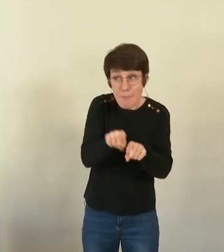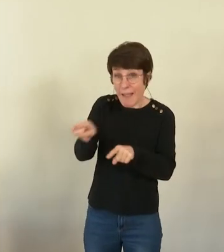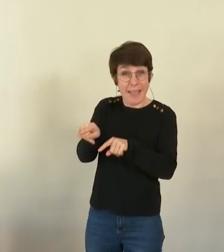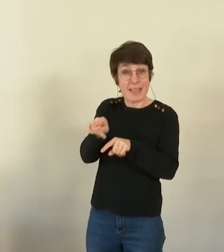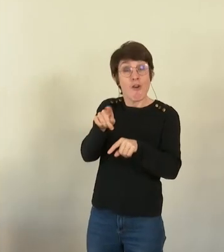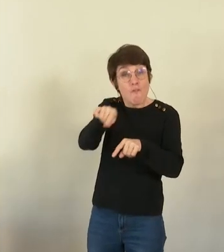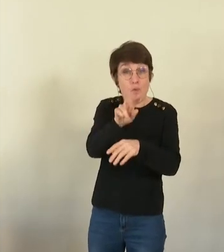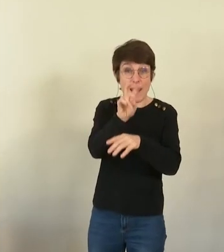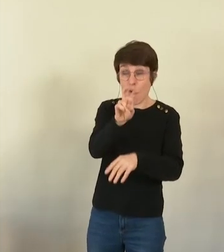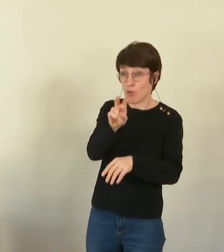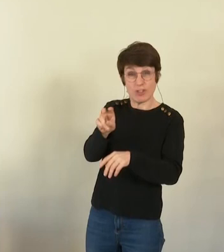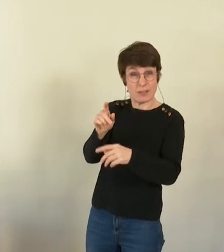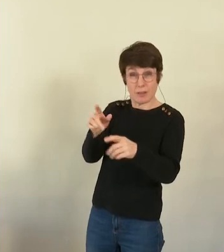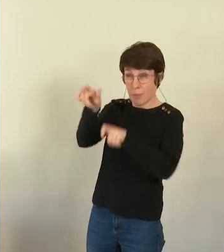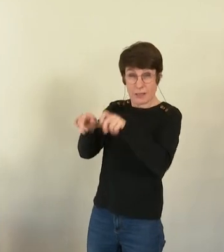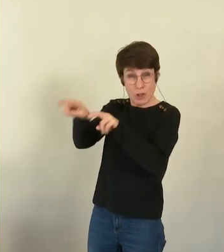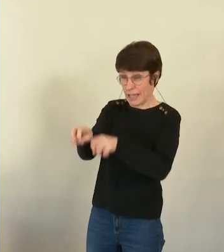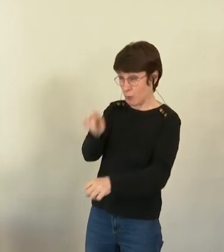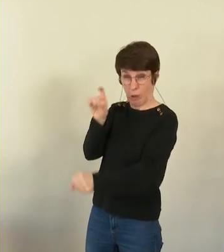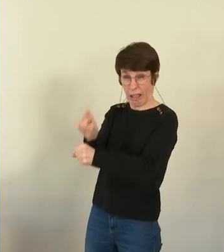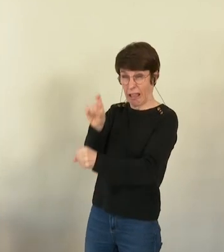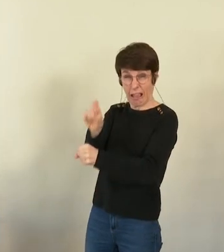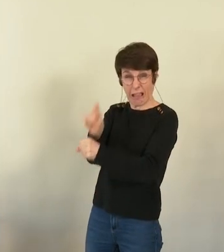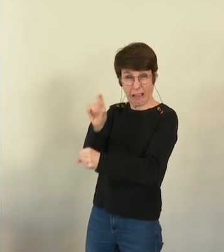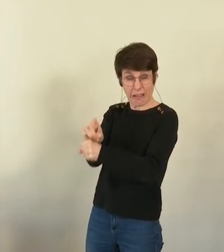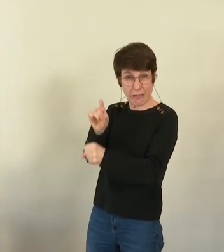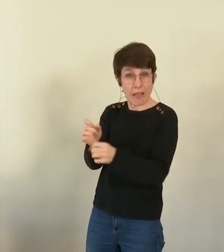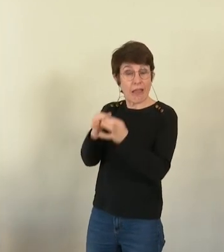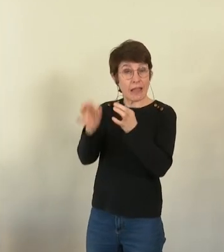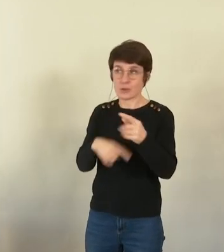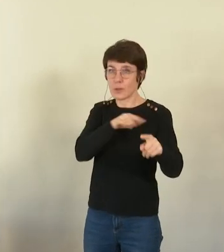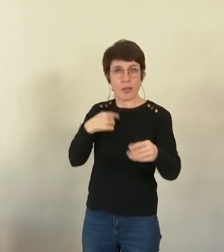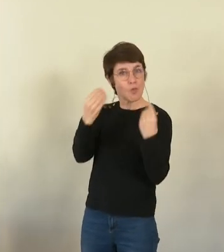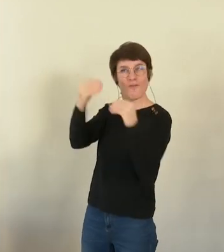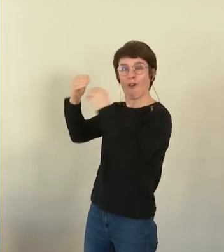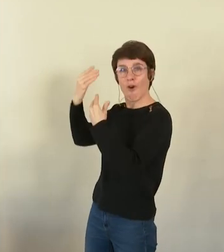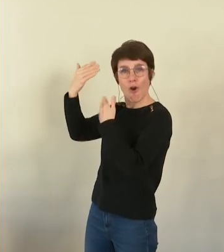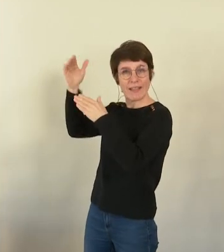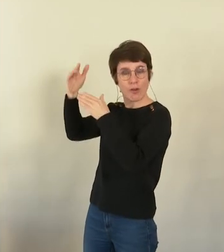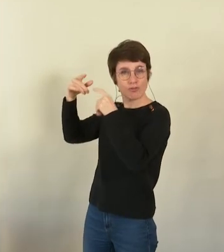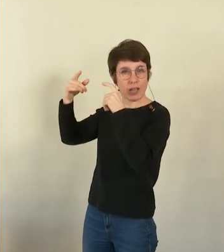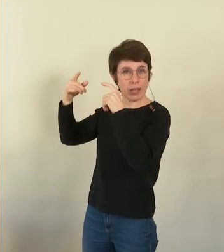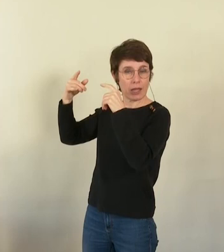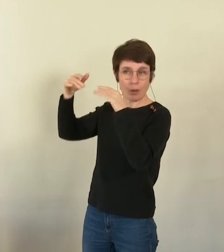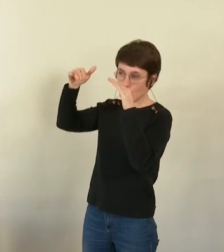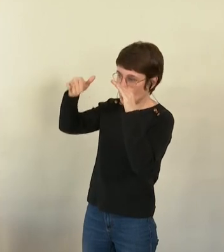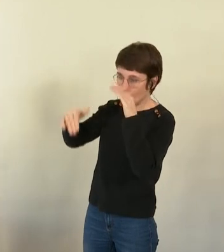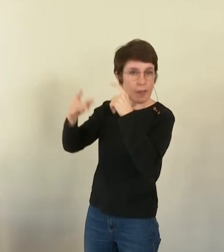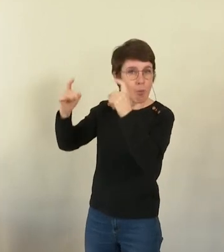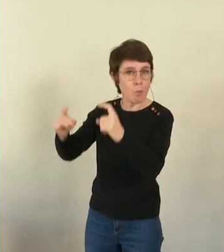agriculture pour que d'exportateur mondial que nous étions nous soyons devenus importateur net en